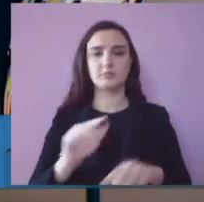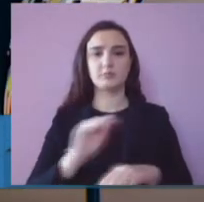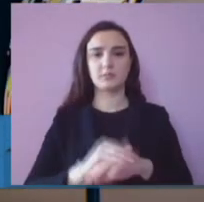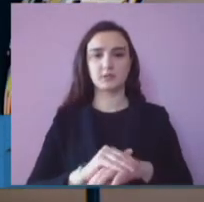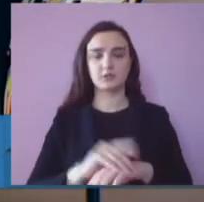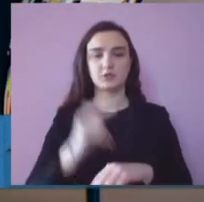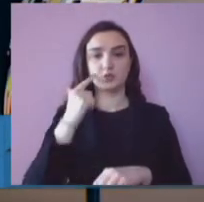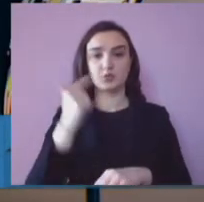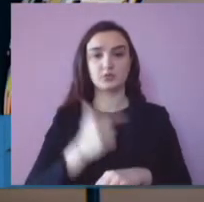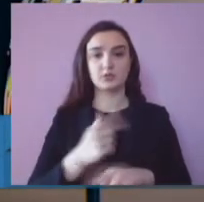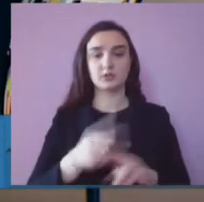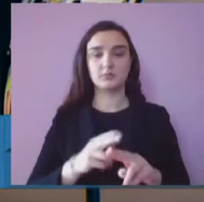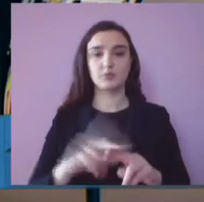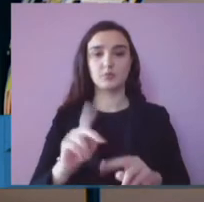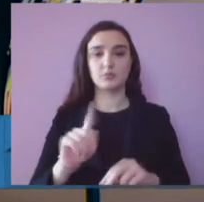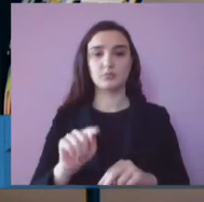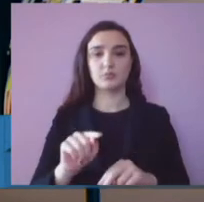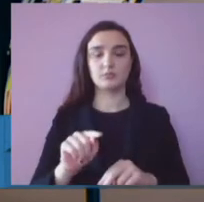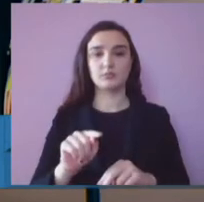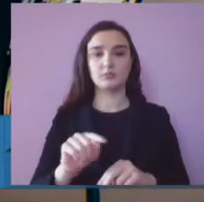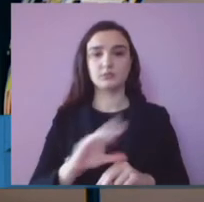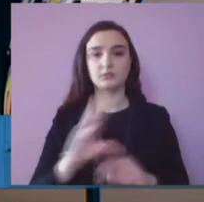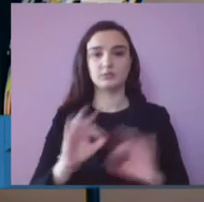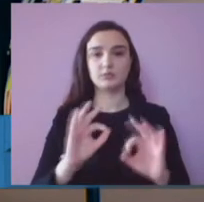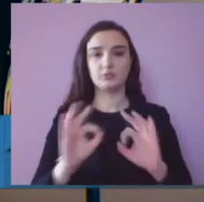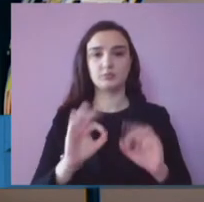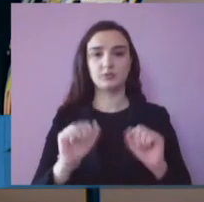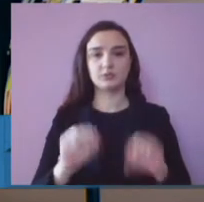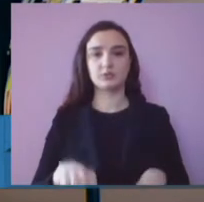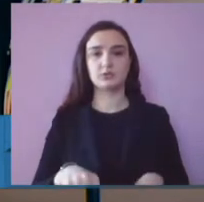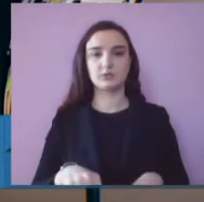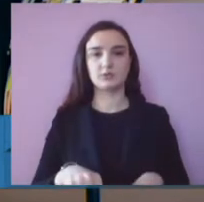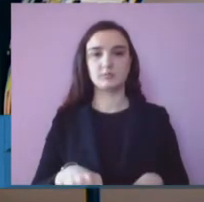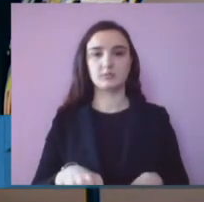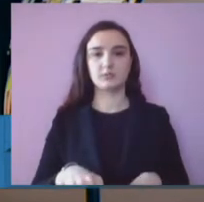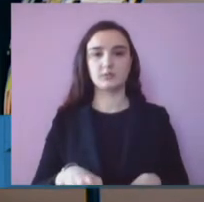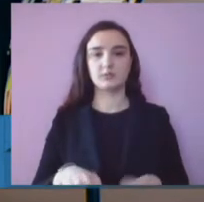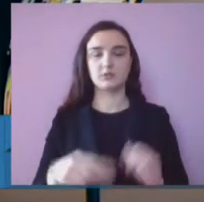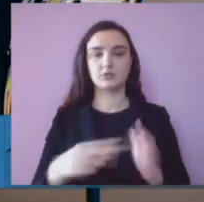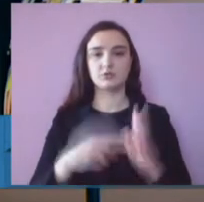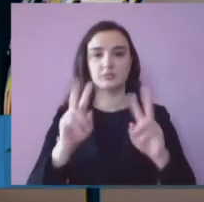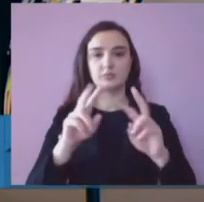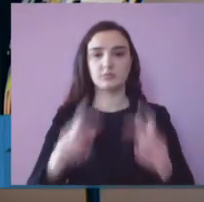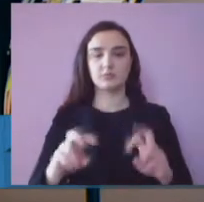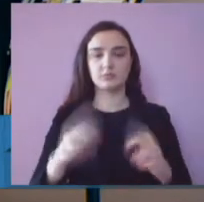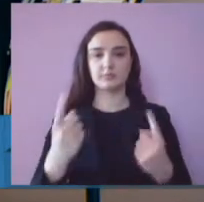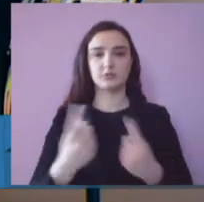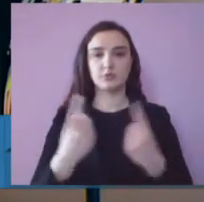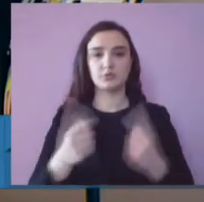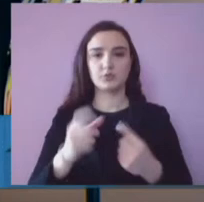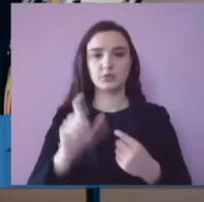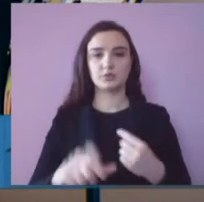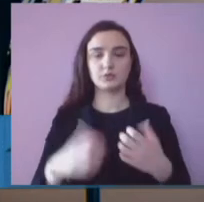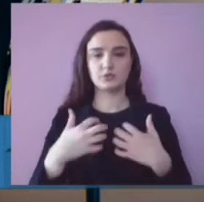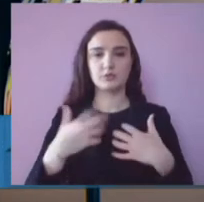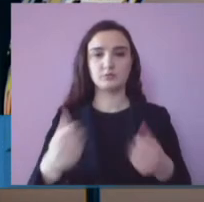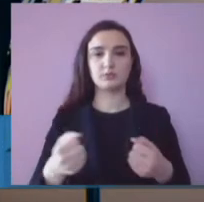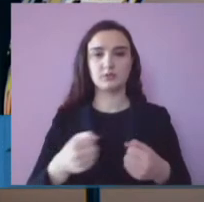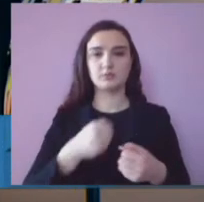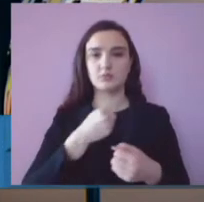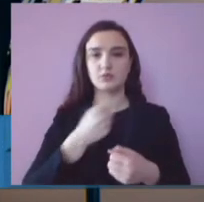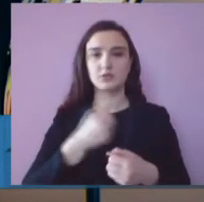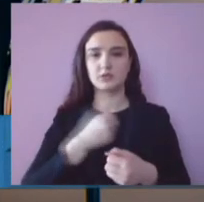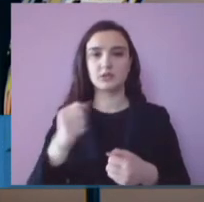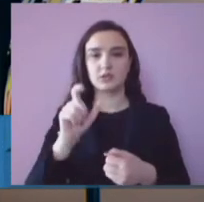რადგანაც ნორმა შეიძლება შეაფასო ფიზიოლოგიურად ჯანმრთელ მოზრდილ ადამიანს, რამდენი უნდა